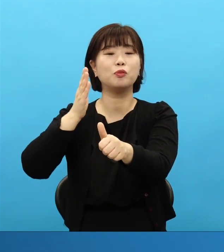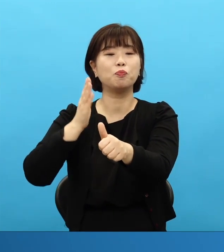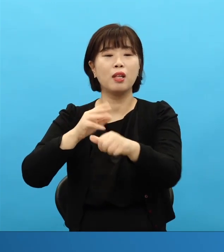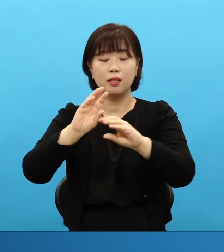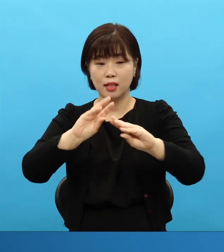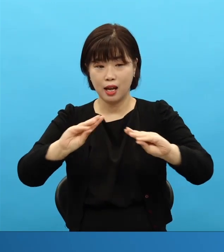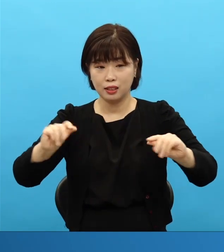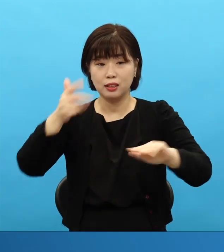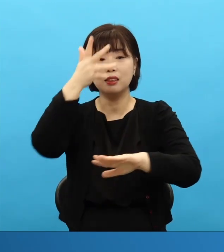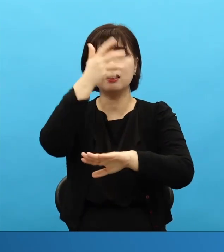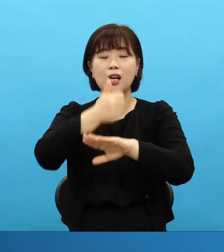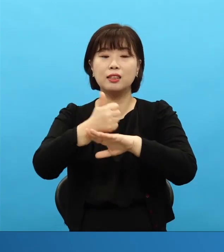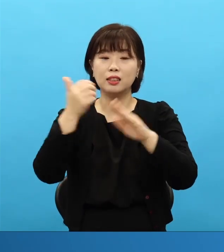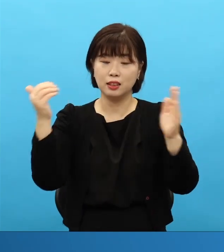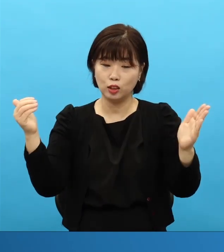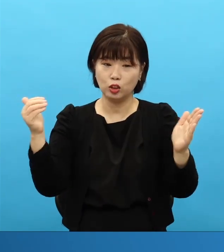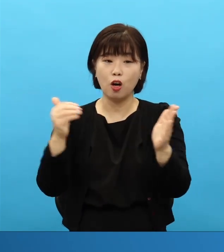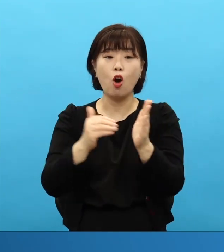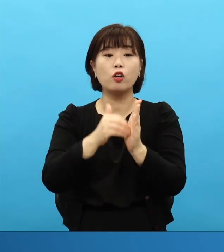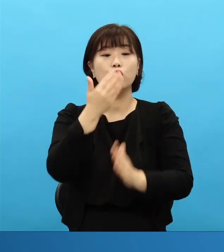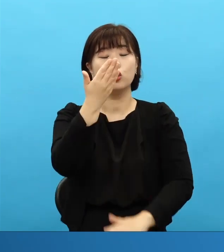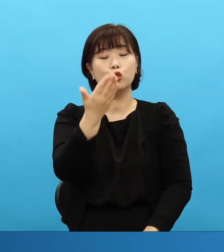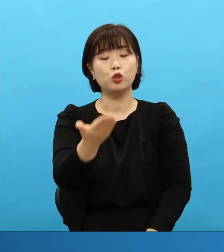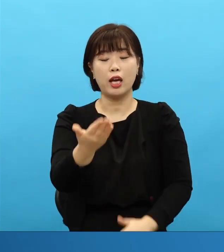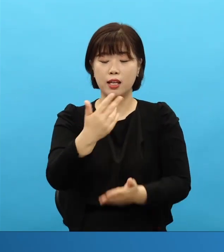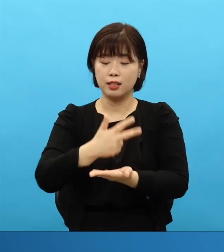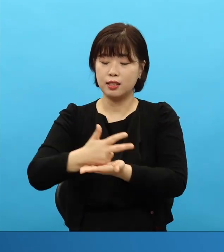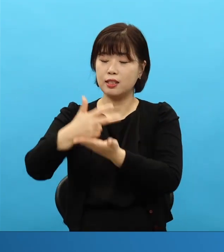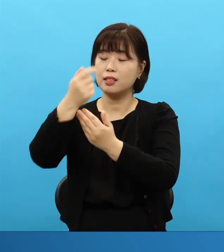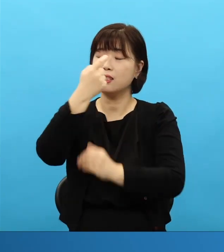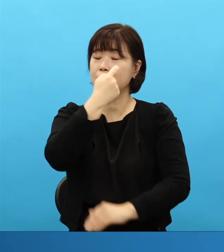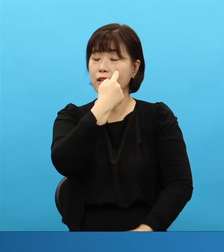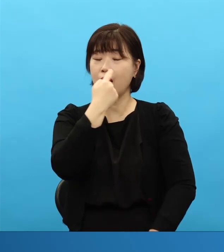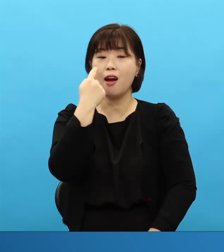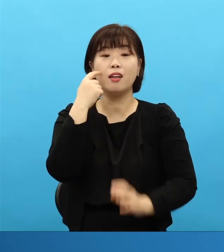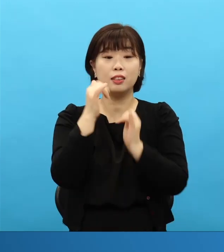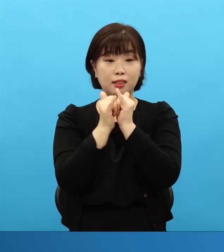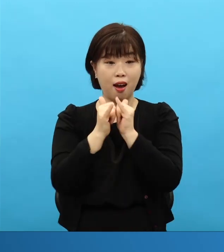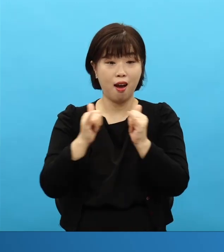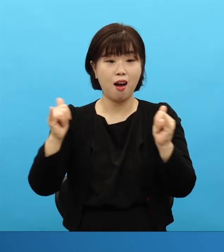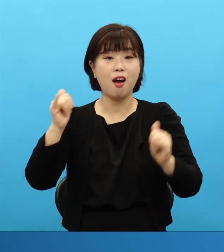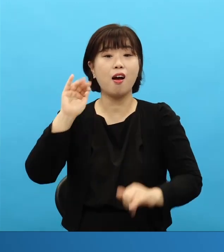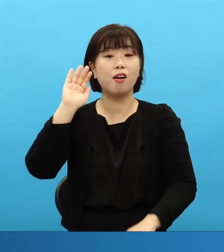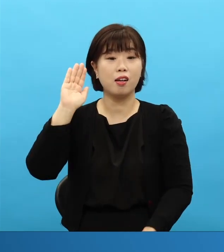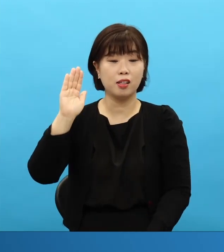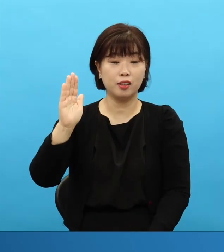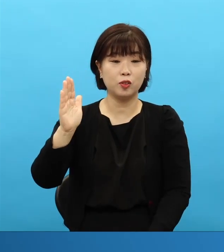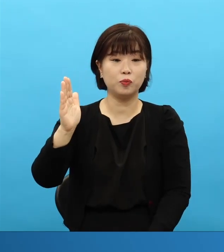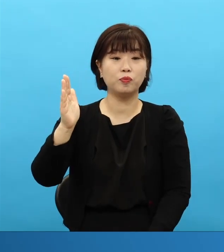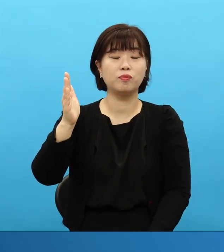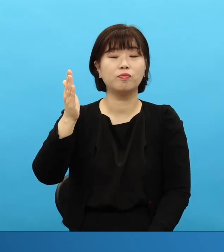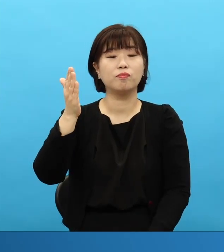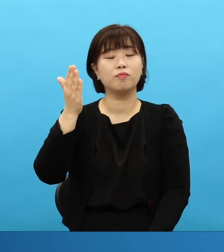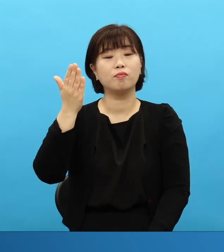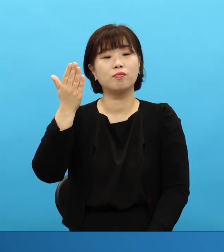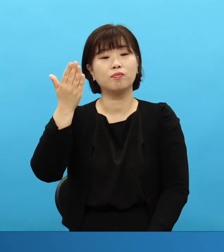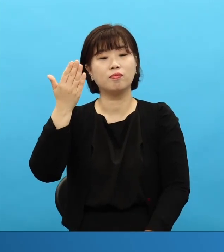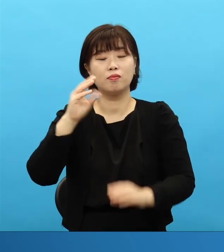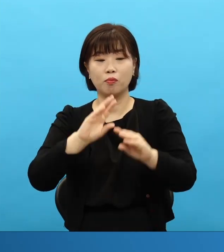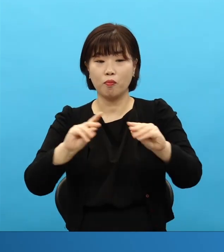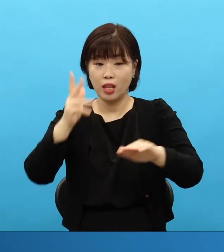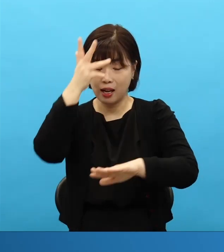일어나라. 땅 끝까지 너 주의 증인 되리라.